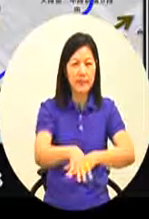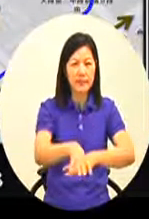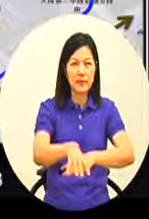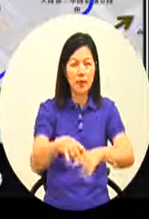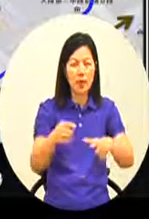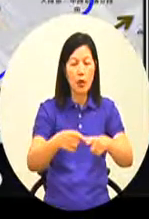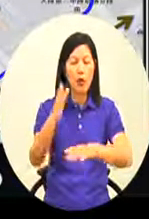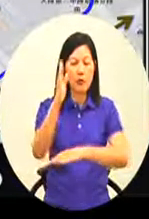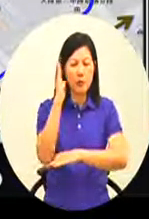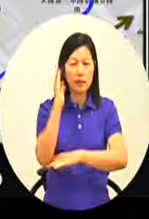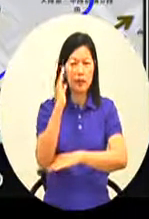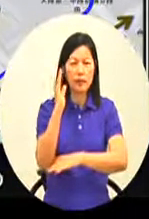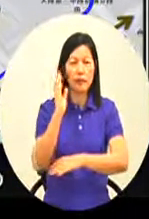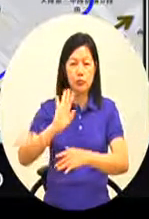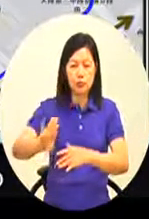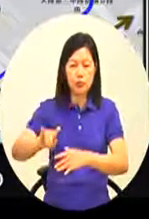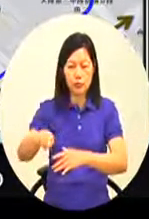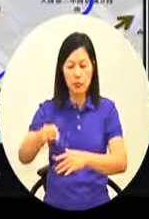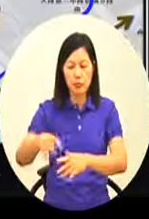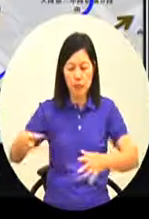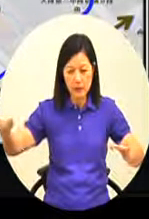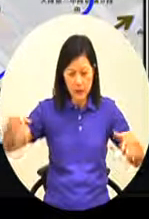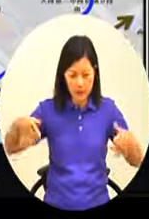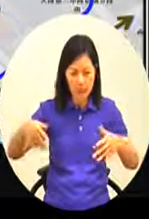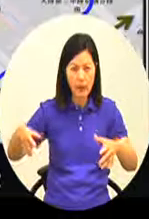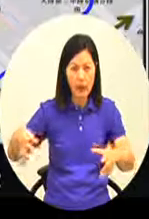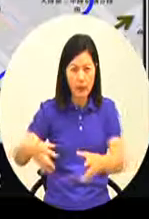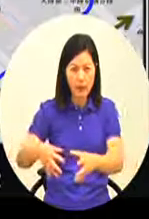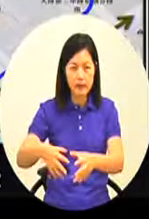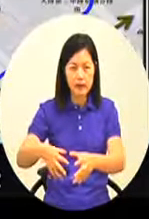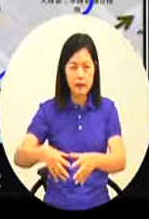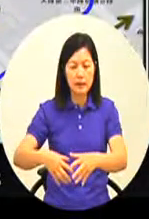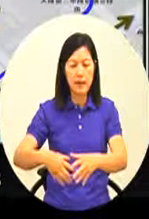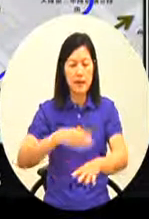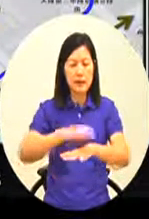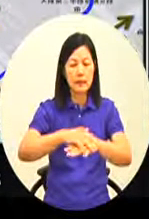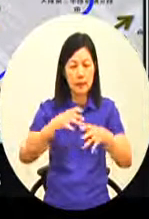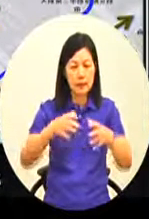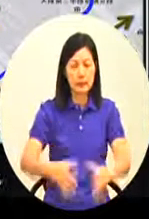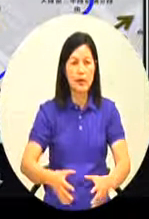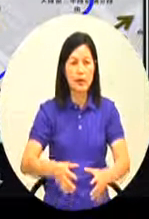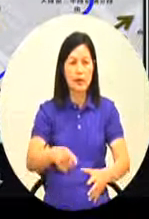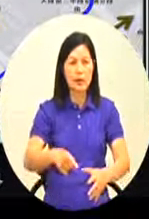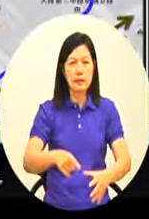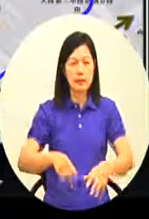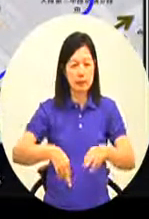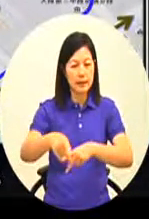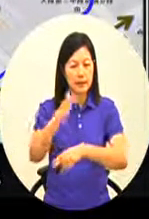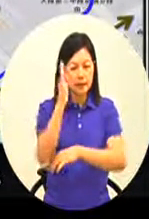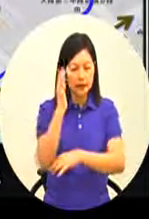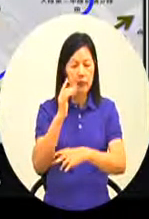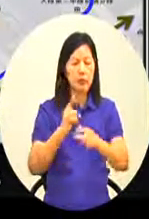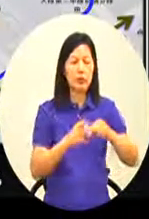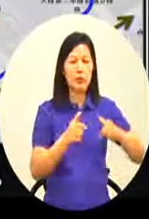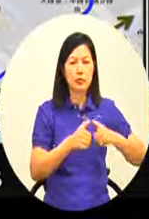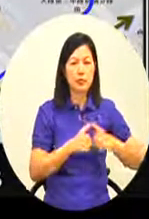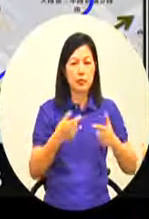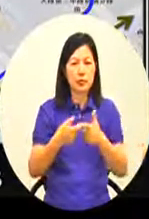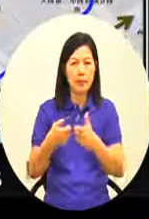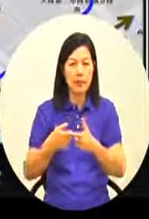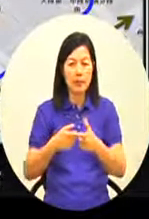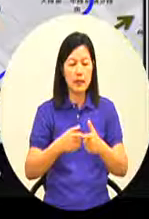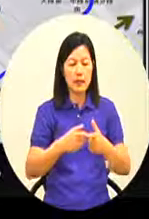位的这个办公处所，可以集结到这边，然后可以成为一个新的一个行政中心。那配合把这个正中路